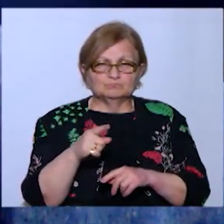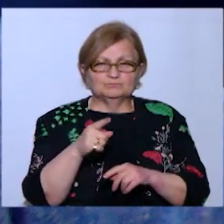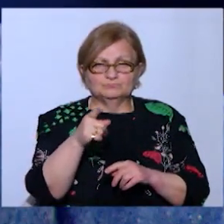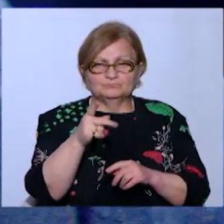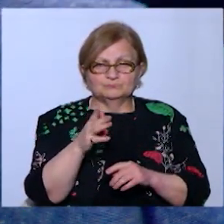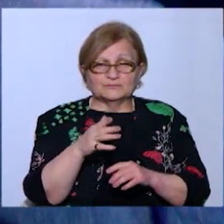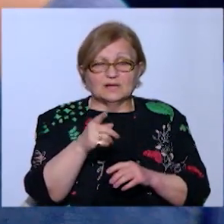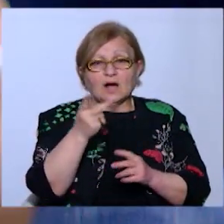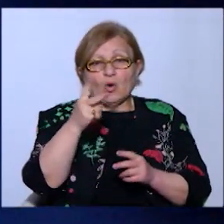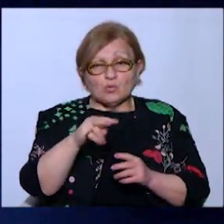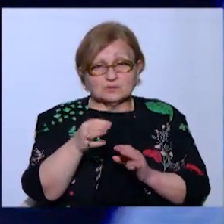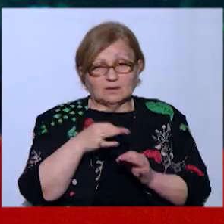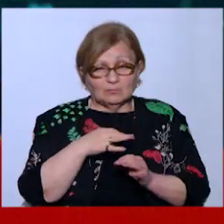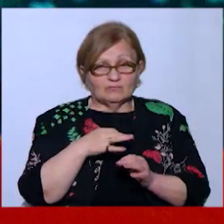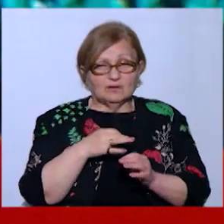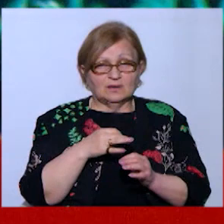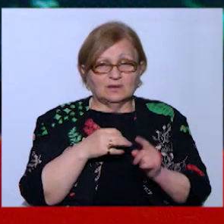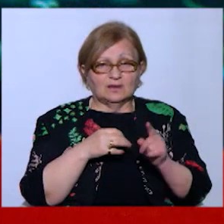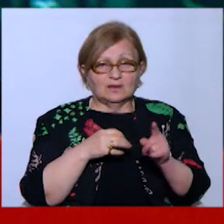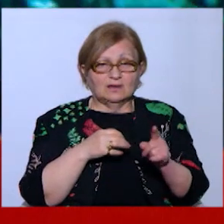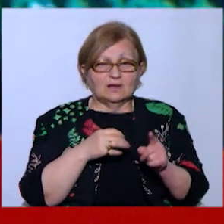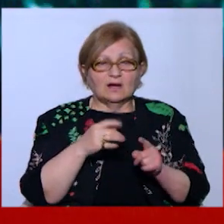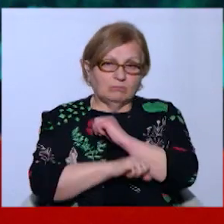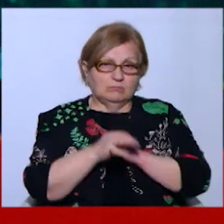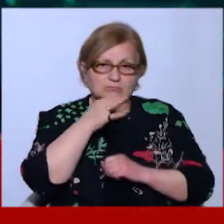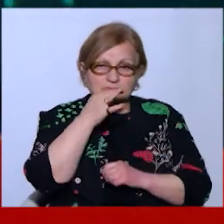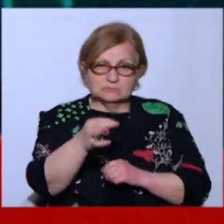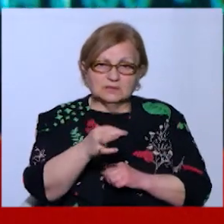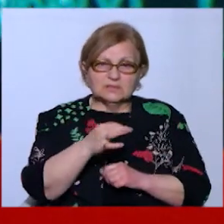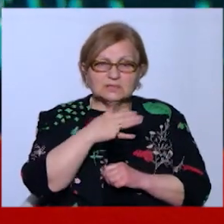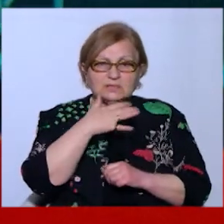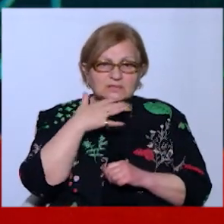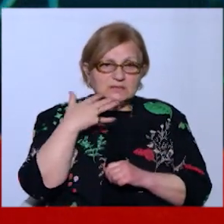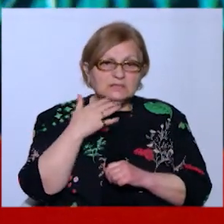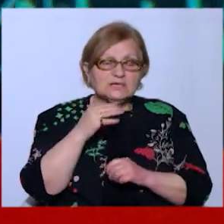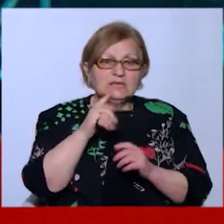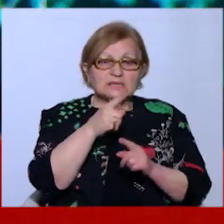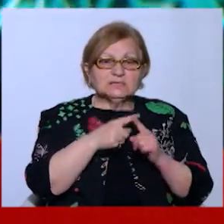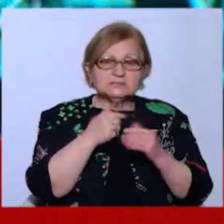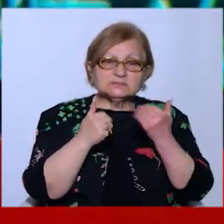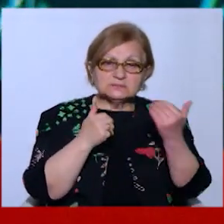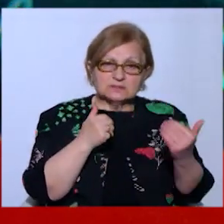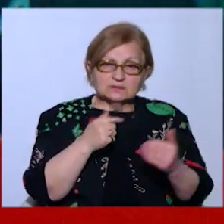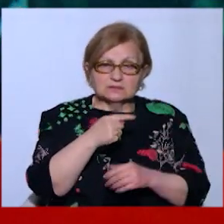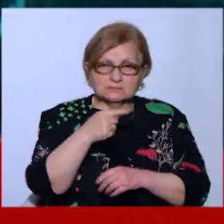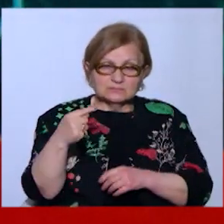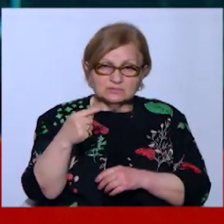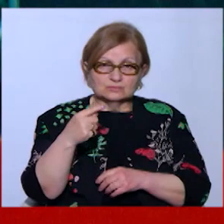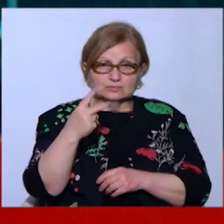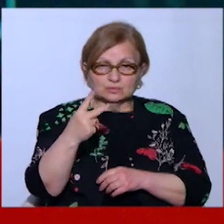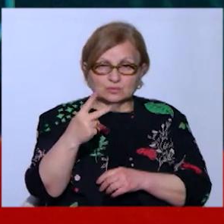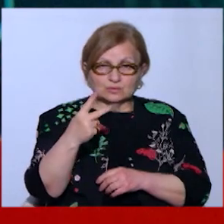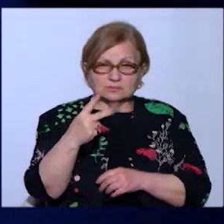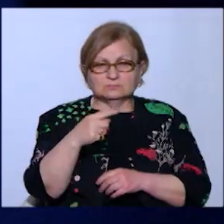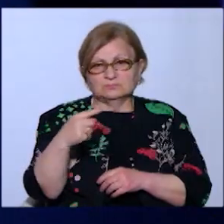და x-ი მეტია - 2-ზე. საბოლოო პასუხი ამონახსთა სიმრავლე იქნება x-ი ეკუთვნის - 2-დან